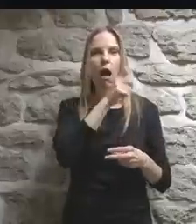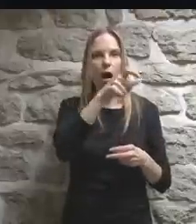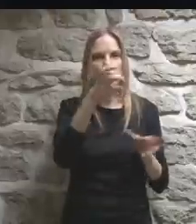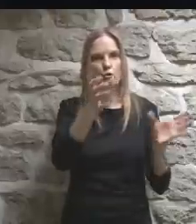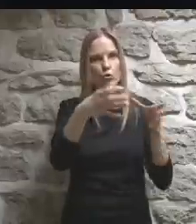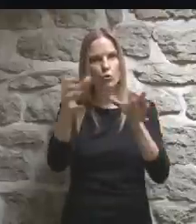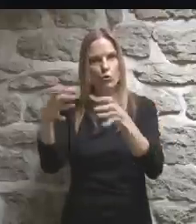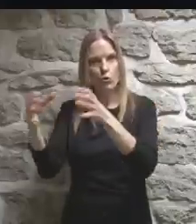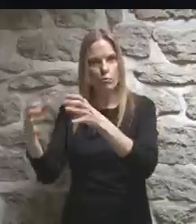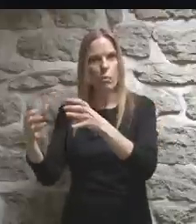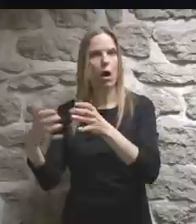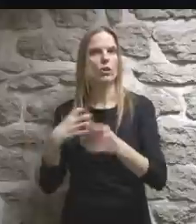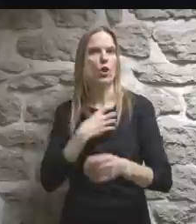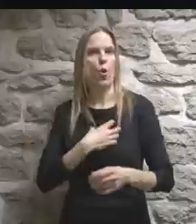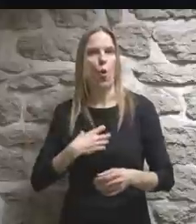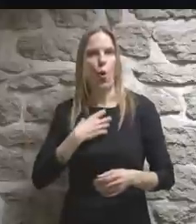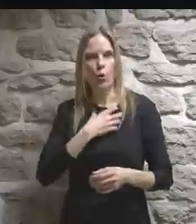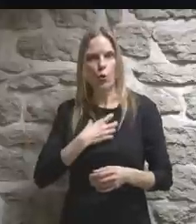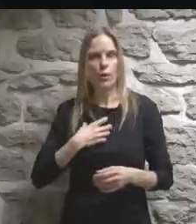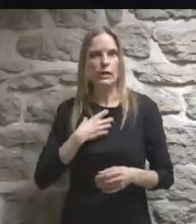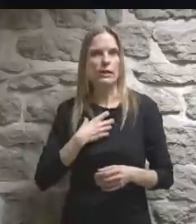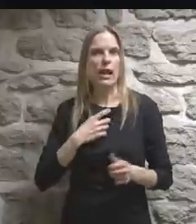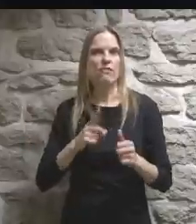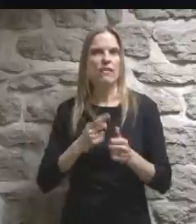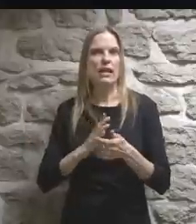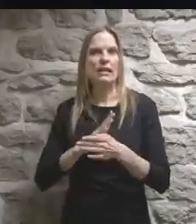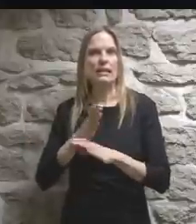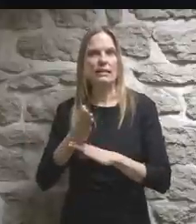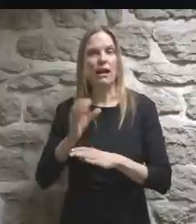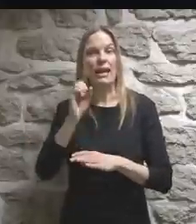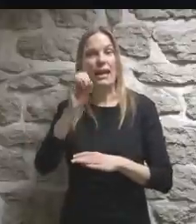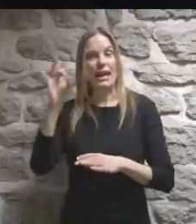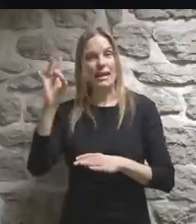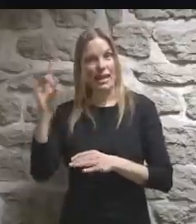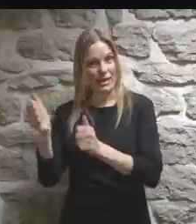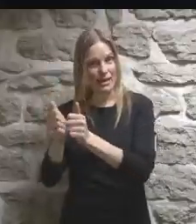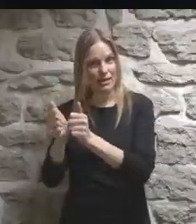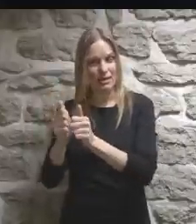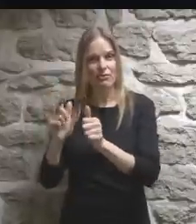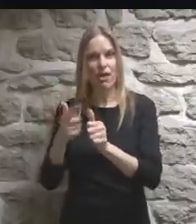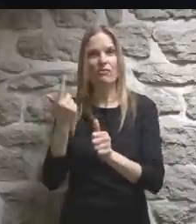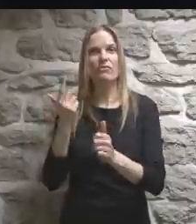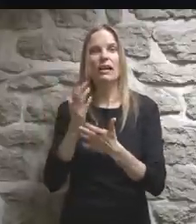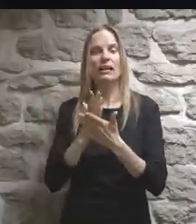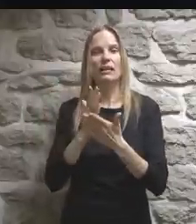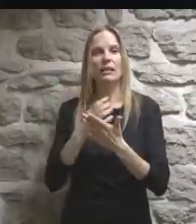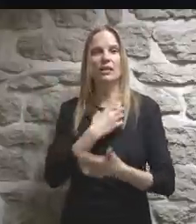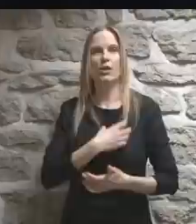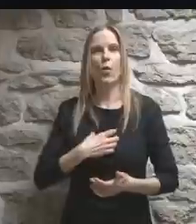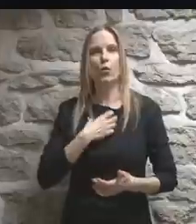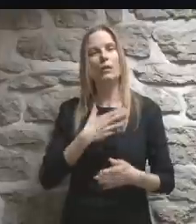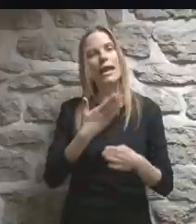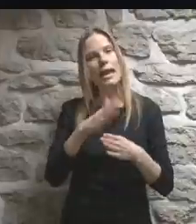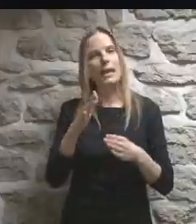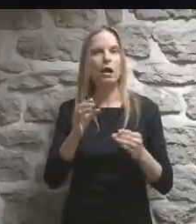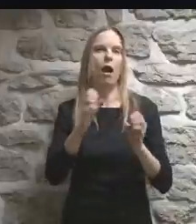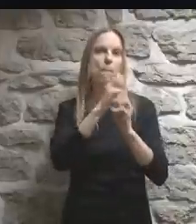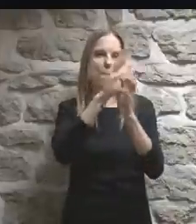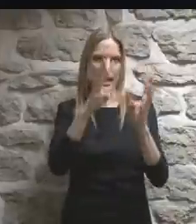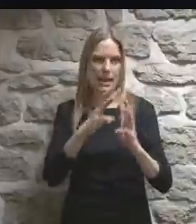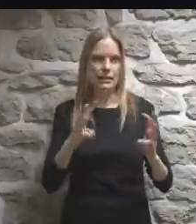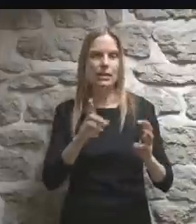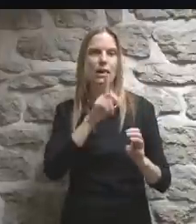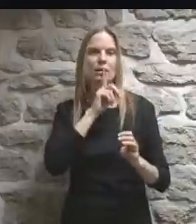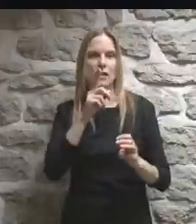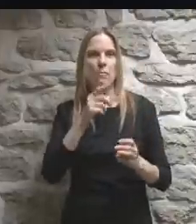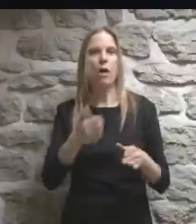meie jaoks on eriti oluline lisaks rahvusringhäälingu kõrval ka erameedia ja nii nagu